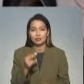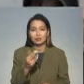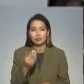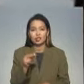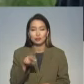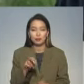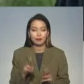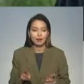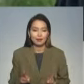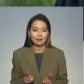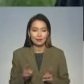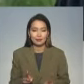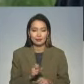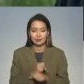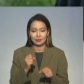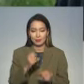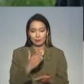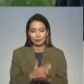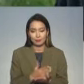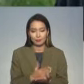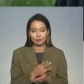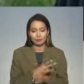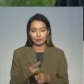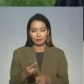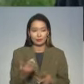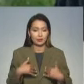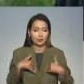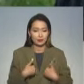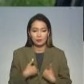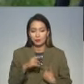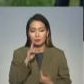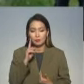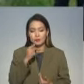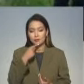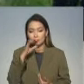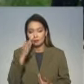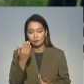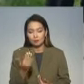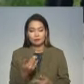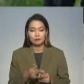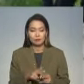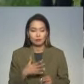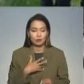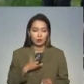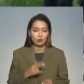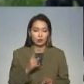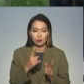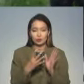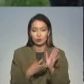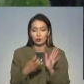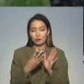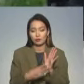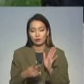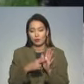теракт. Без комментариев. Это печально. Молодой полицейский, ровесник моей дочери, 1998